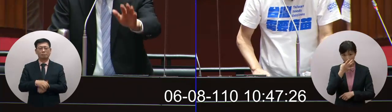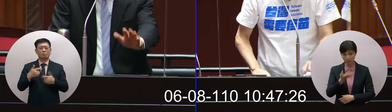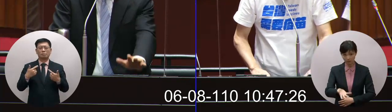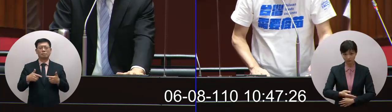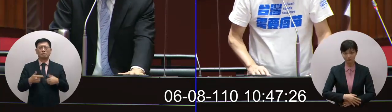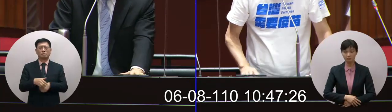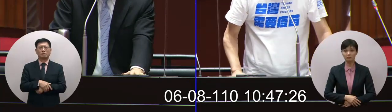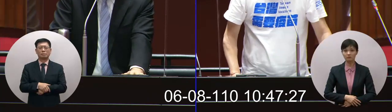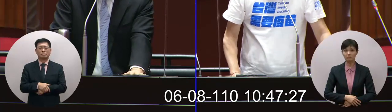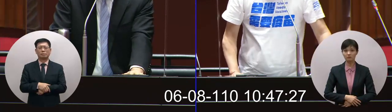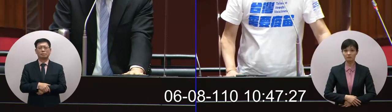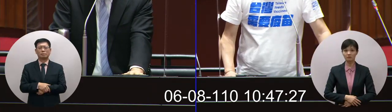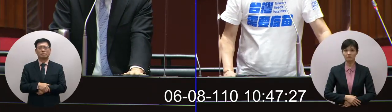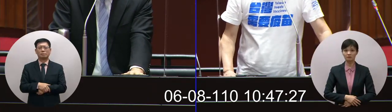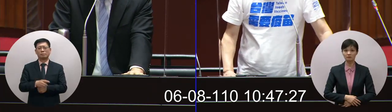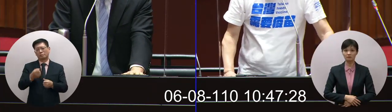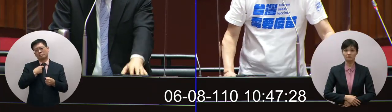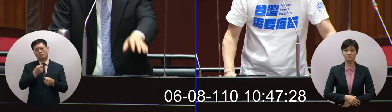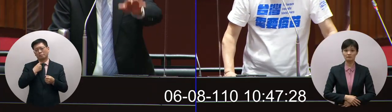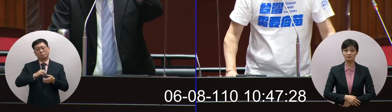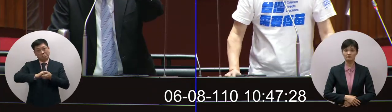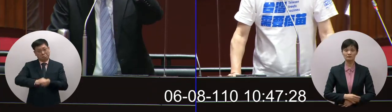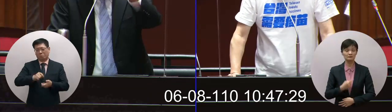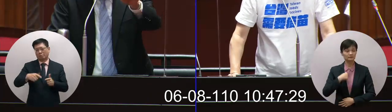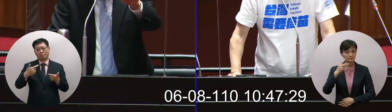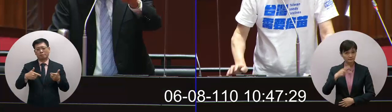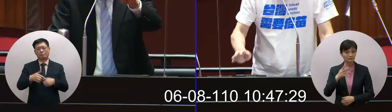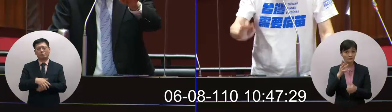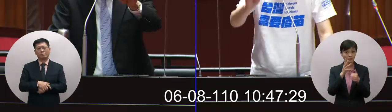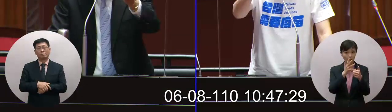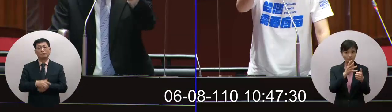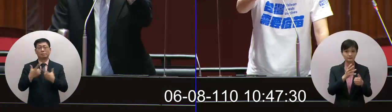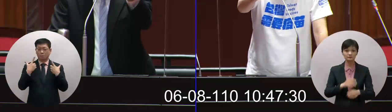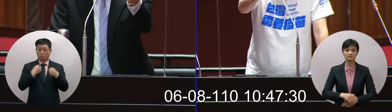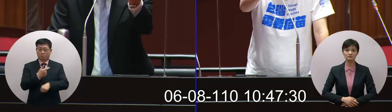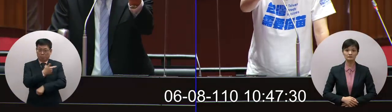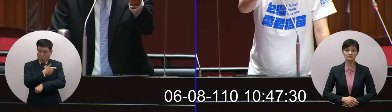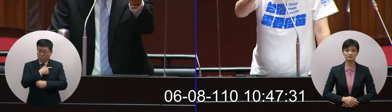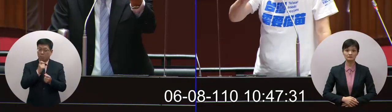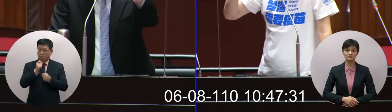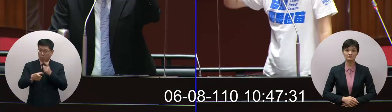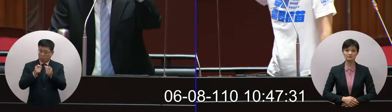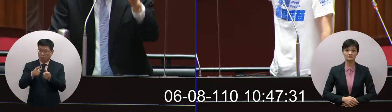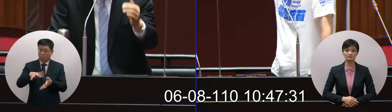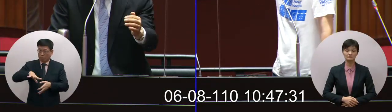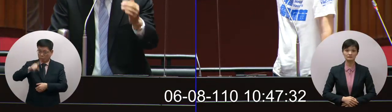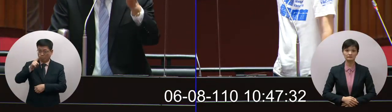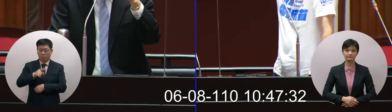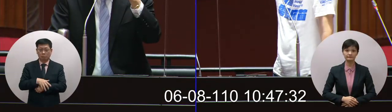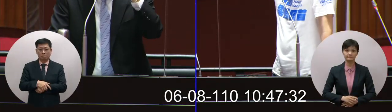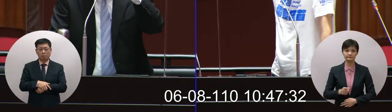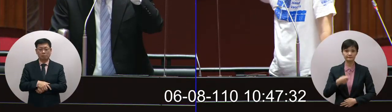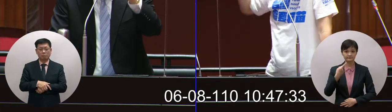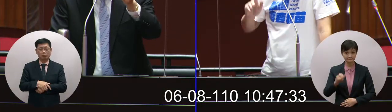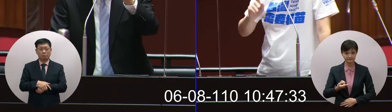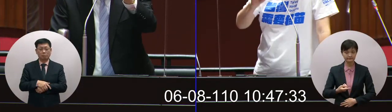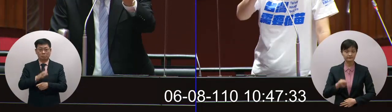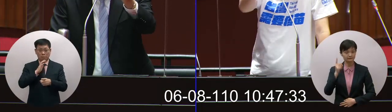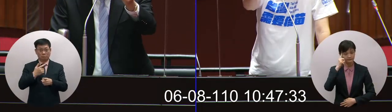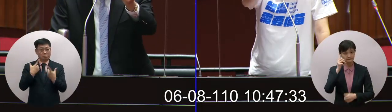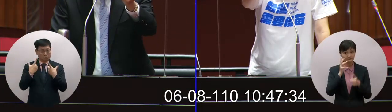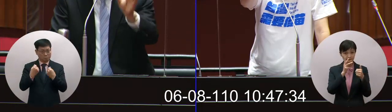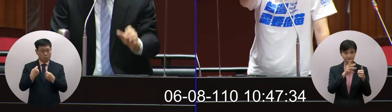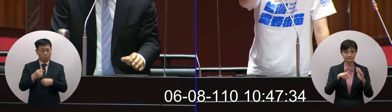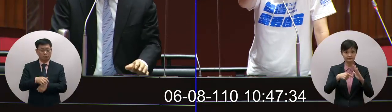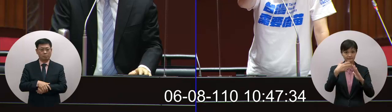是， 你回答不出来。 委员，你不要做这种结论。 我再请教一个问题： 很多疫苗购买的时候，他是不是我们都有